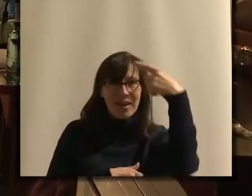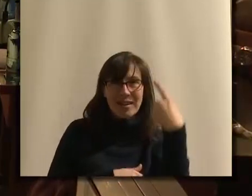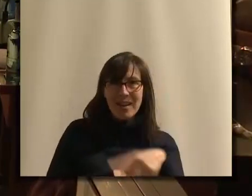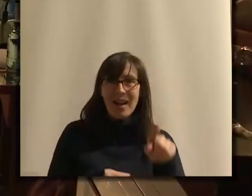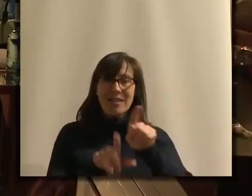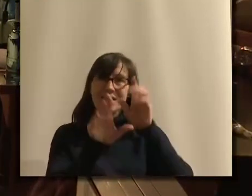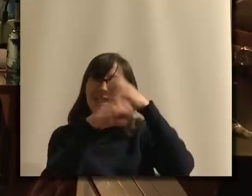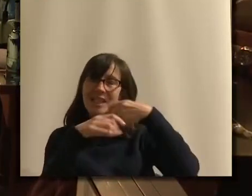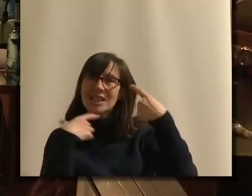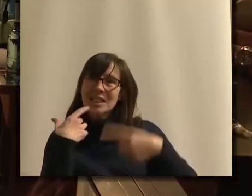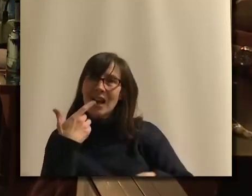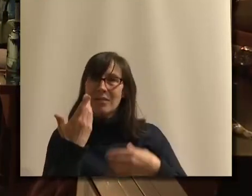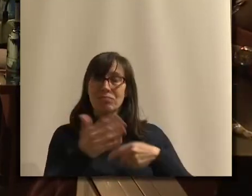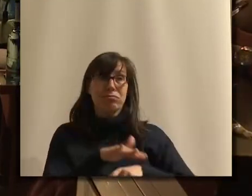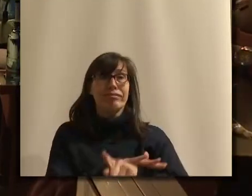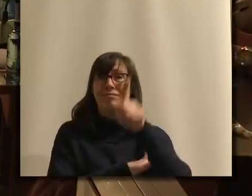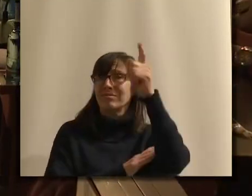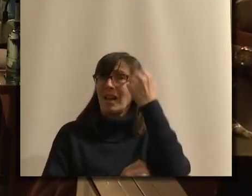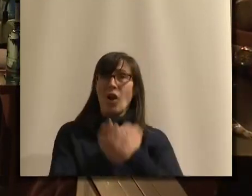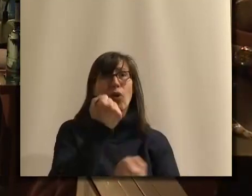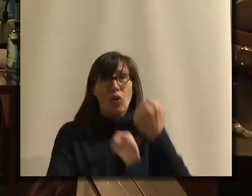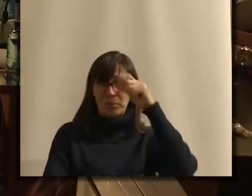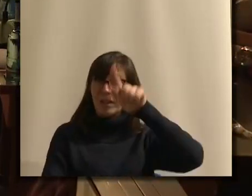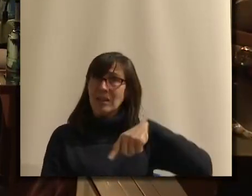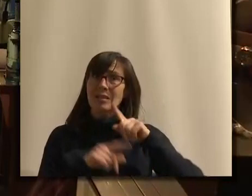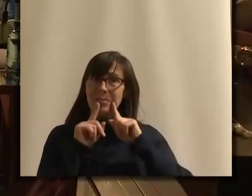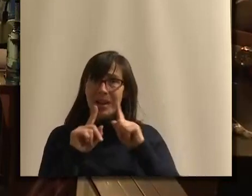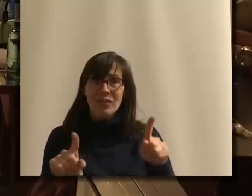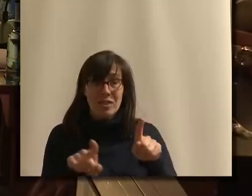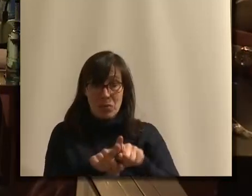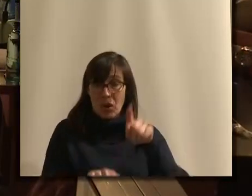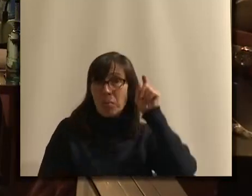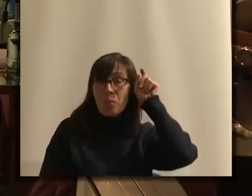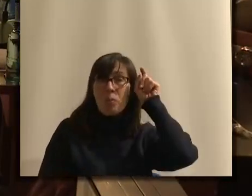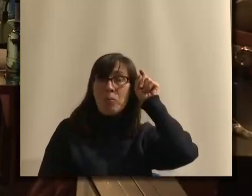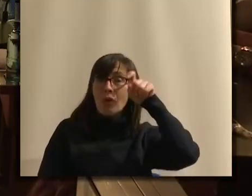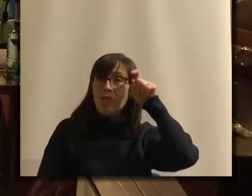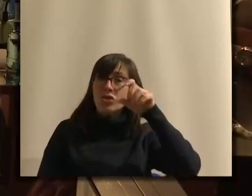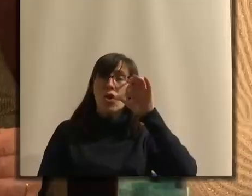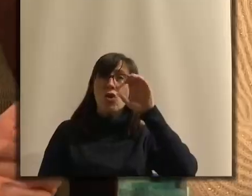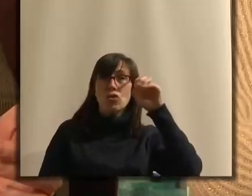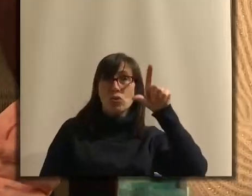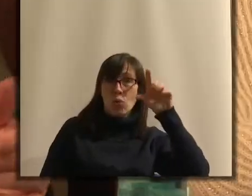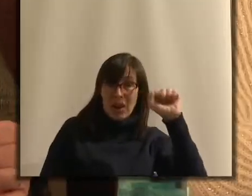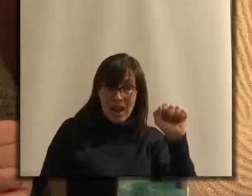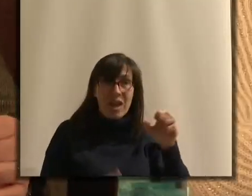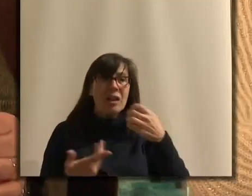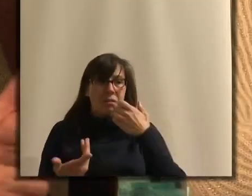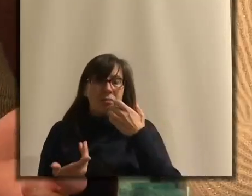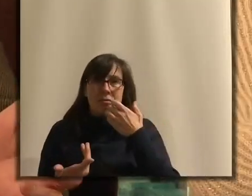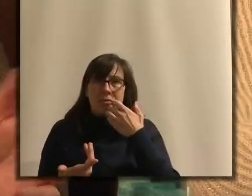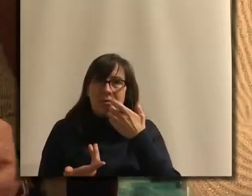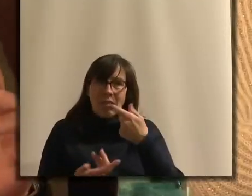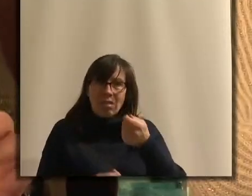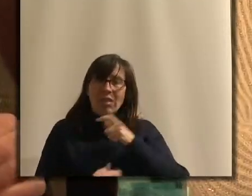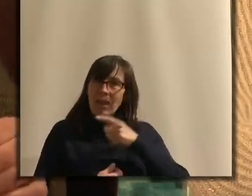que això comporta un enriquiment econòmic, tal com va dir el professor Soler Parellada. porta activitat econòmica. Per tant, aquest és el criteri,